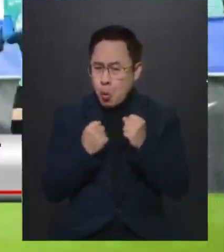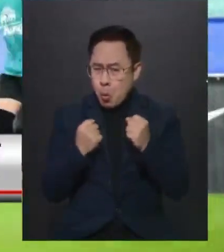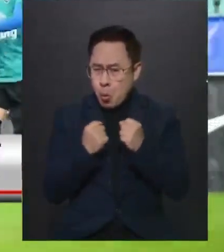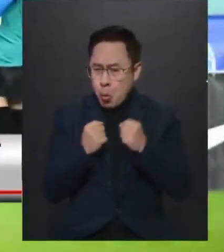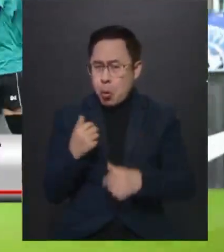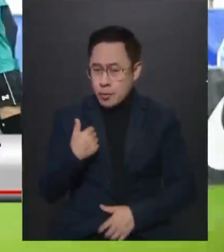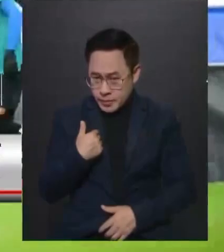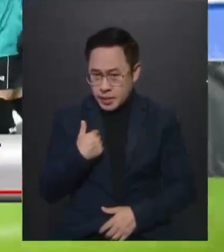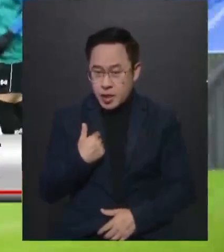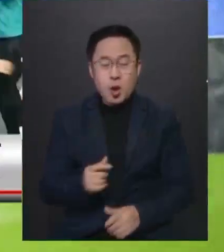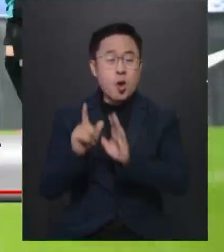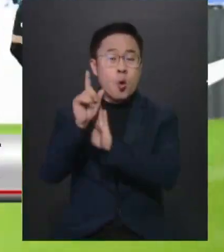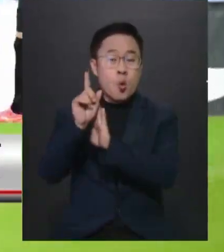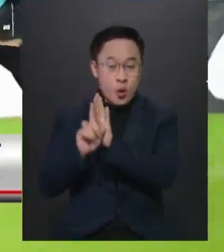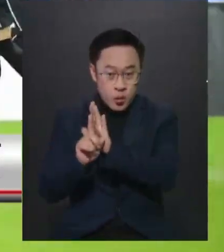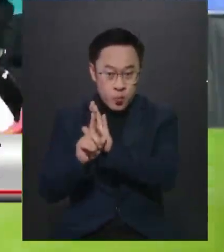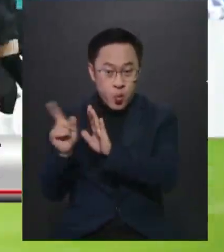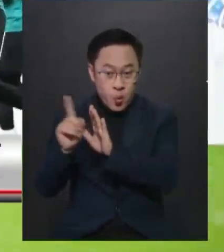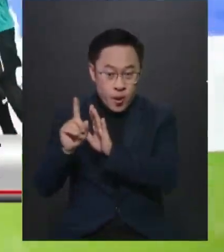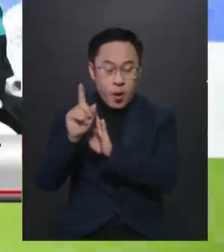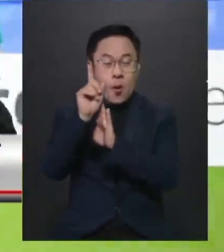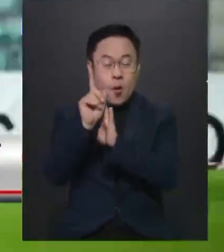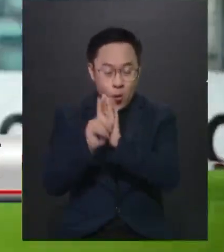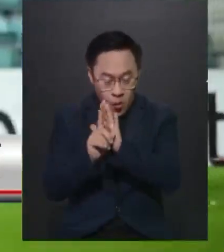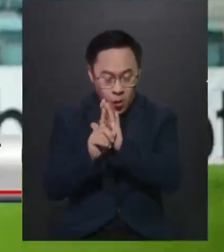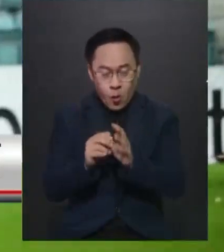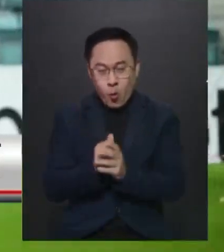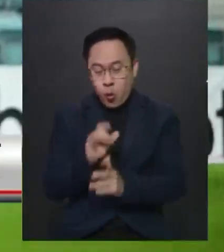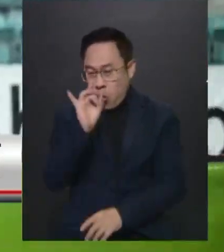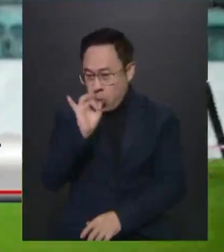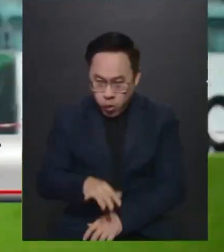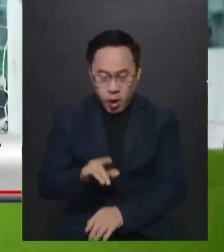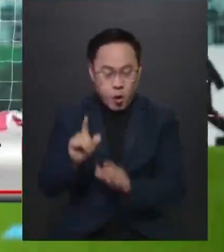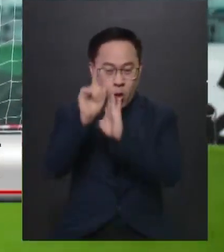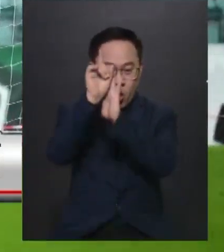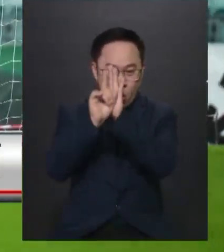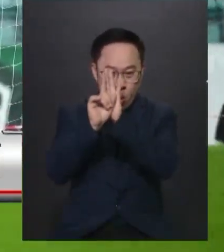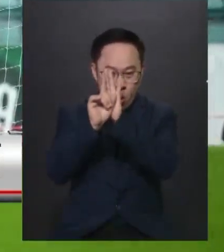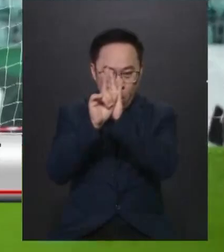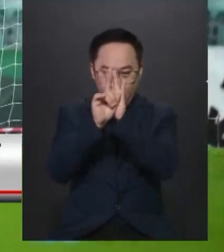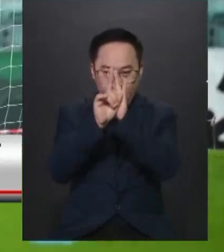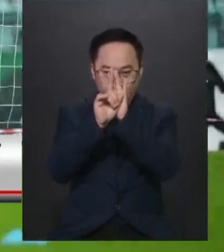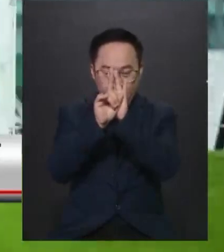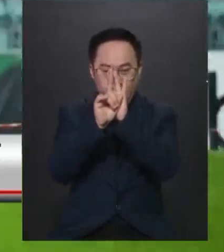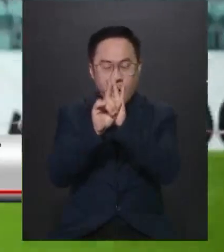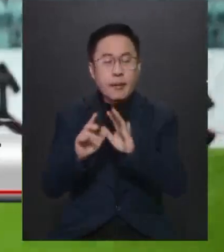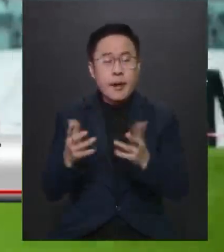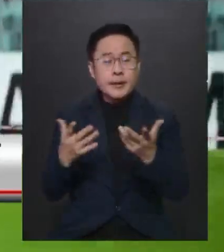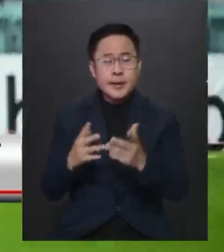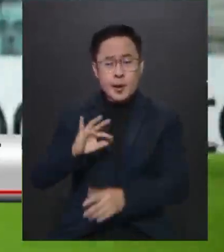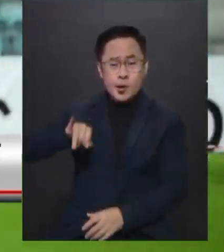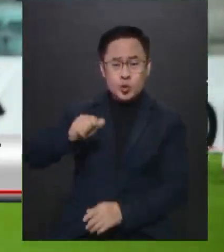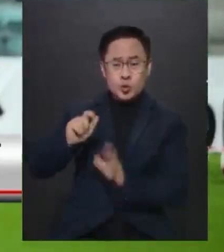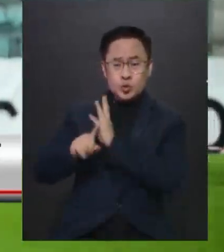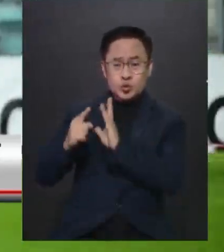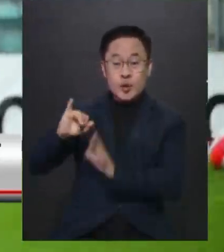าศเนี่ยมีรายงานออกมาบอกว่าที่เอสโตเนียเนี่ยหนาวไม่แพ้กับจอร์เจียหนาวกว่าด้วยซ้ำนะฮะ คือด้วยภูมิศาสตร์เนี่ยเอสโตเนียเ